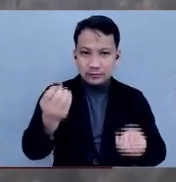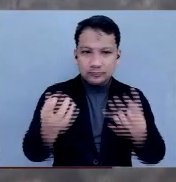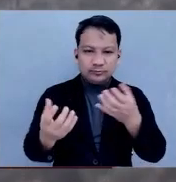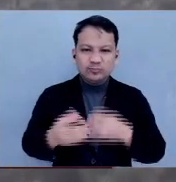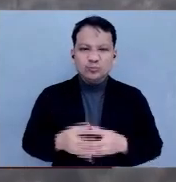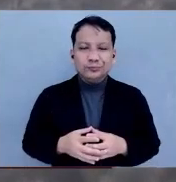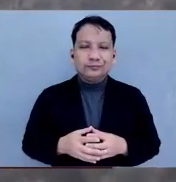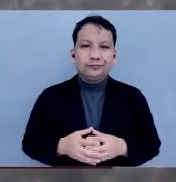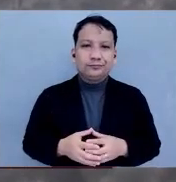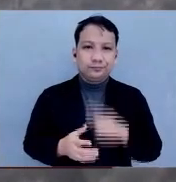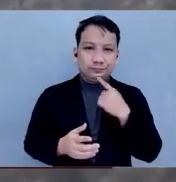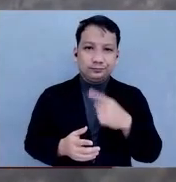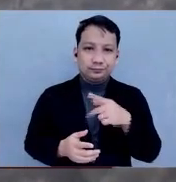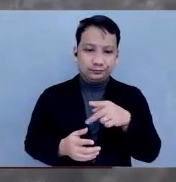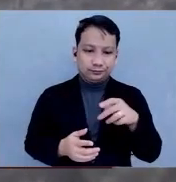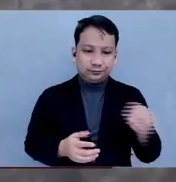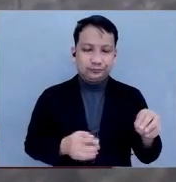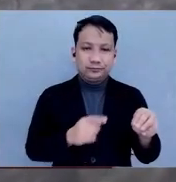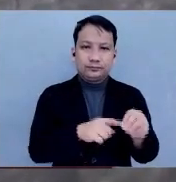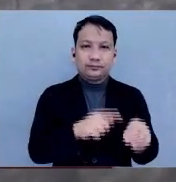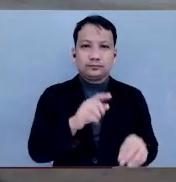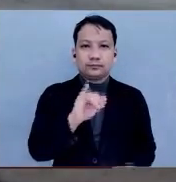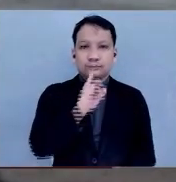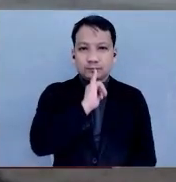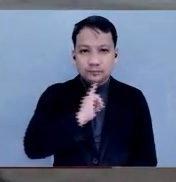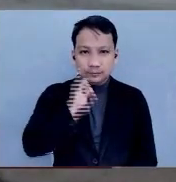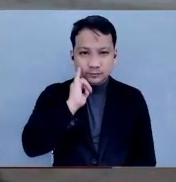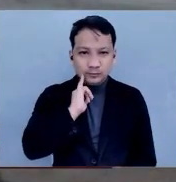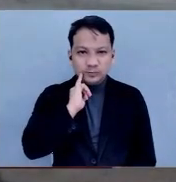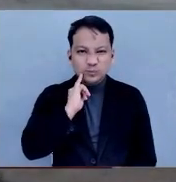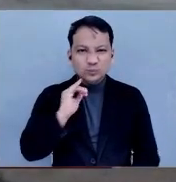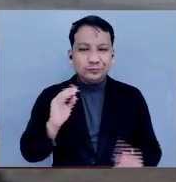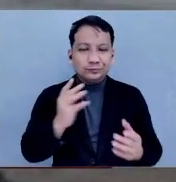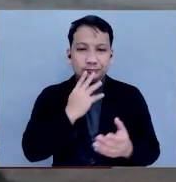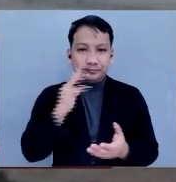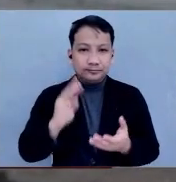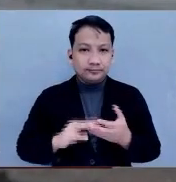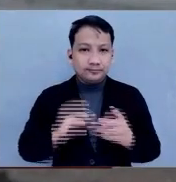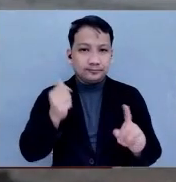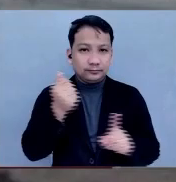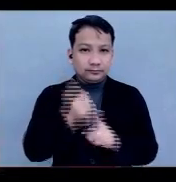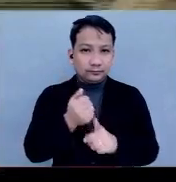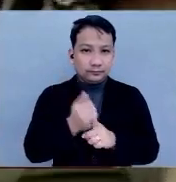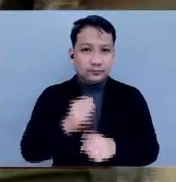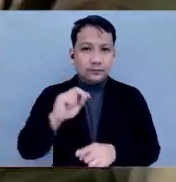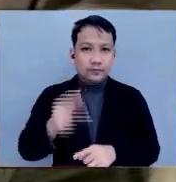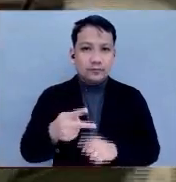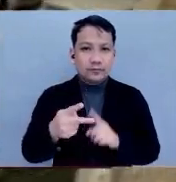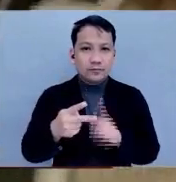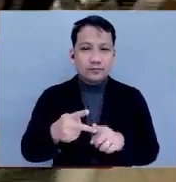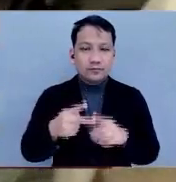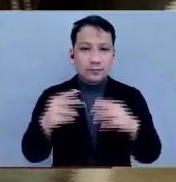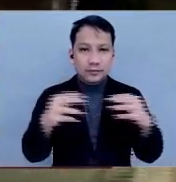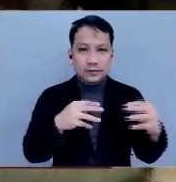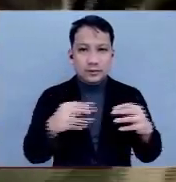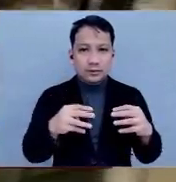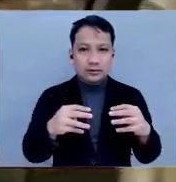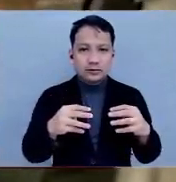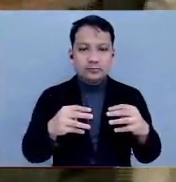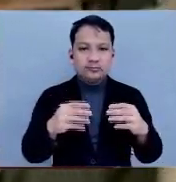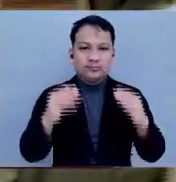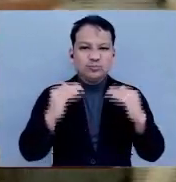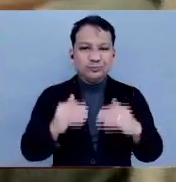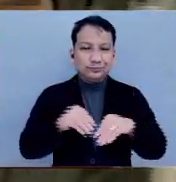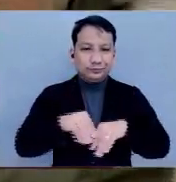Ayon sa Prime Minister ng Israel, ito na ang kanilang mas matinding pag-atake, ang second phase of war. Pinalalawig na rin ng Israel ang